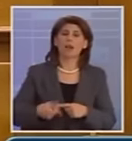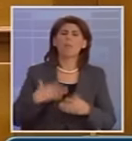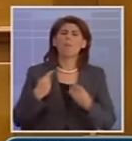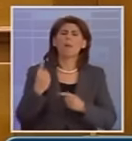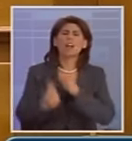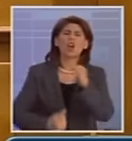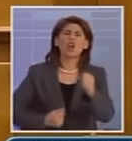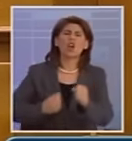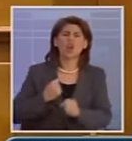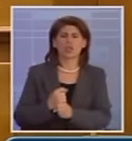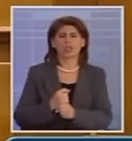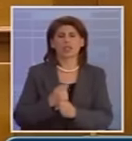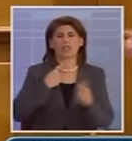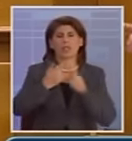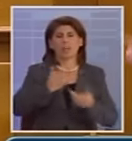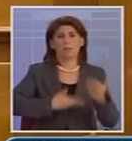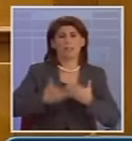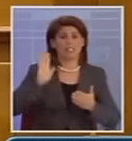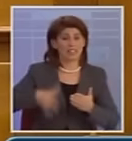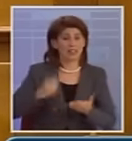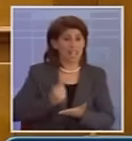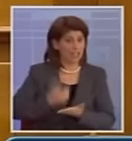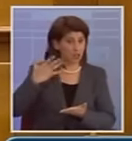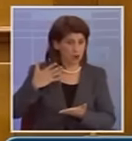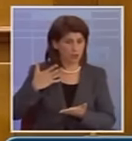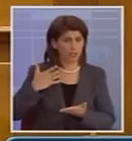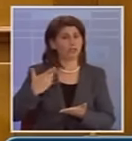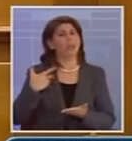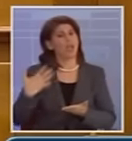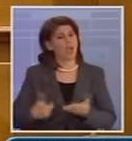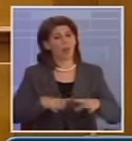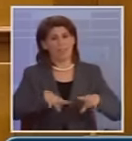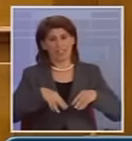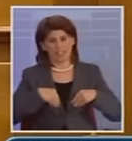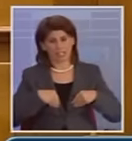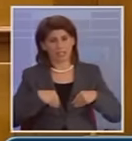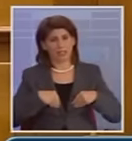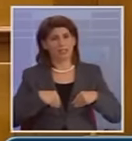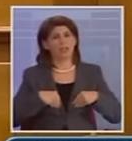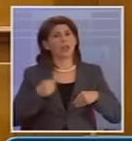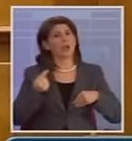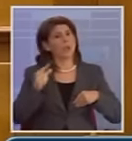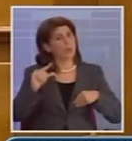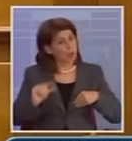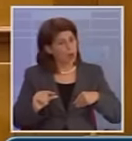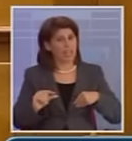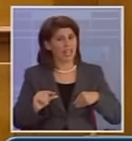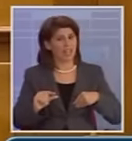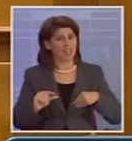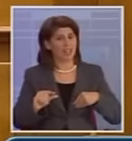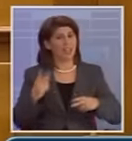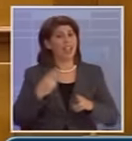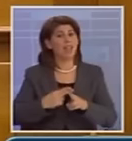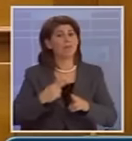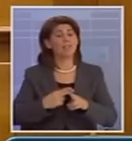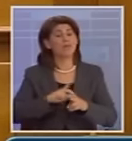μακροχρόνιες διαπραγματεύσεις για την τελευταία αξιολόγηση έχουμε δεχθεί λιγότερα. Επισήμως